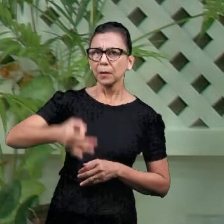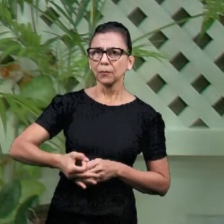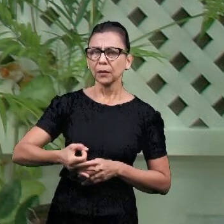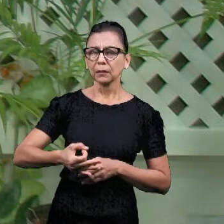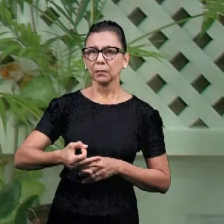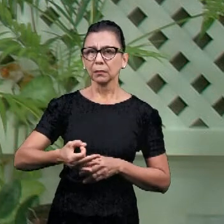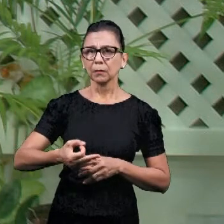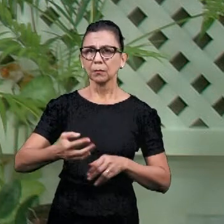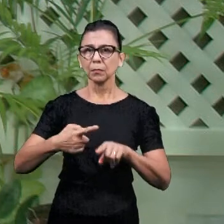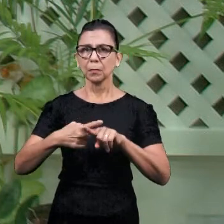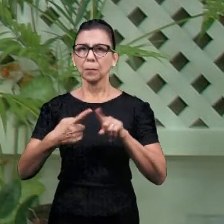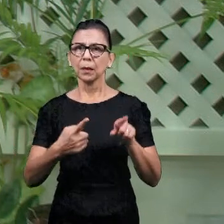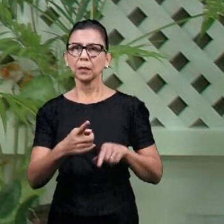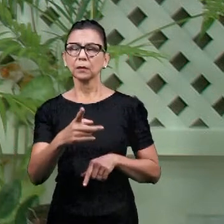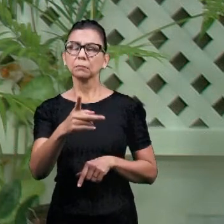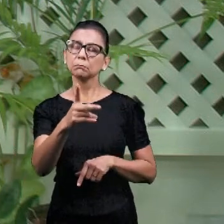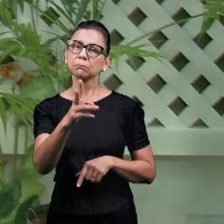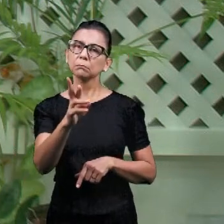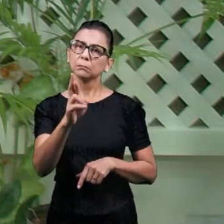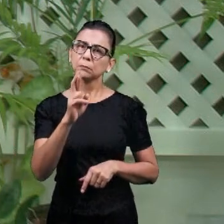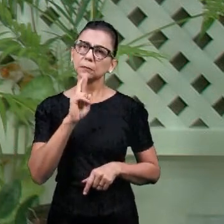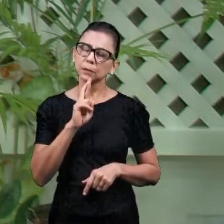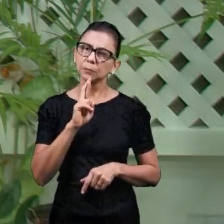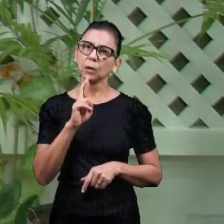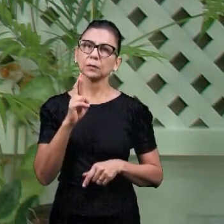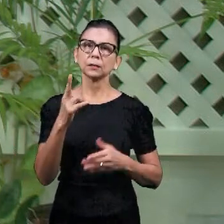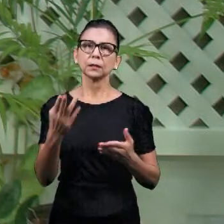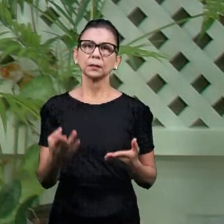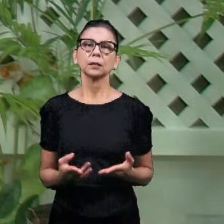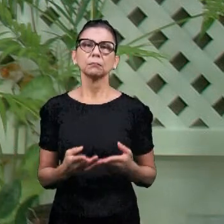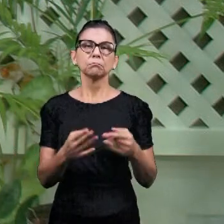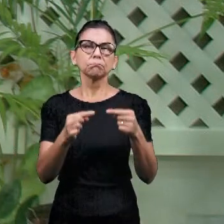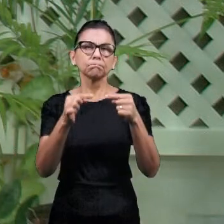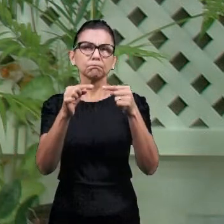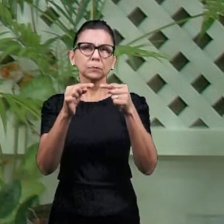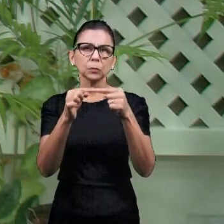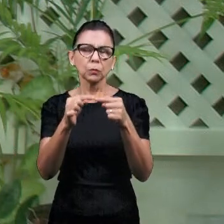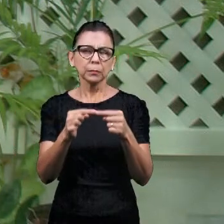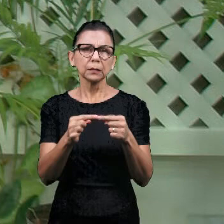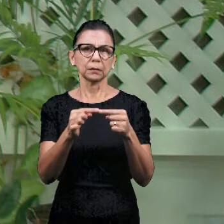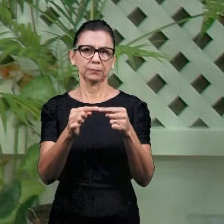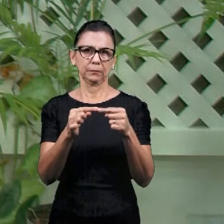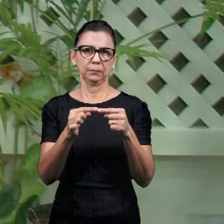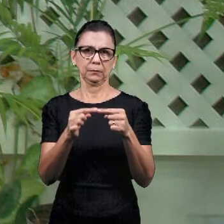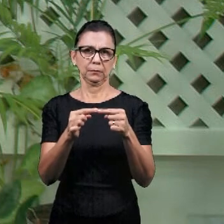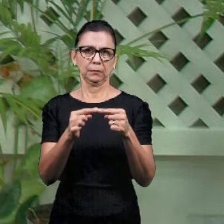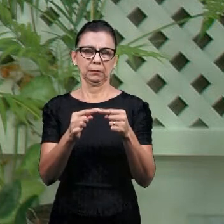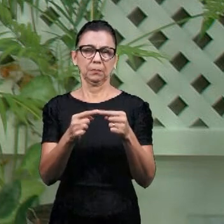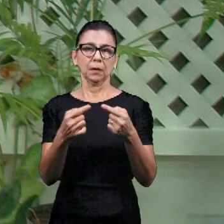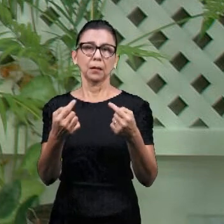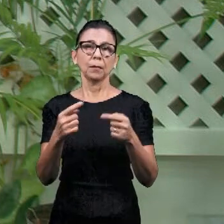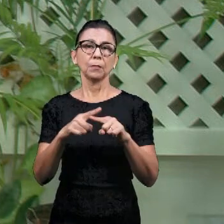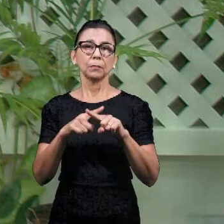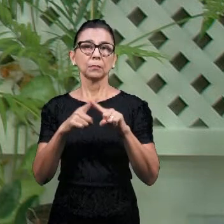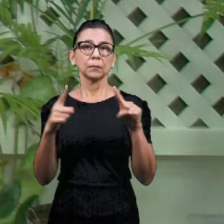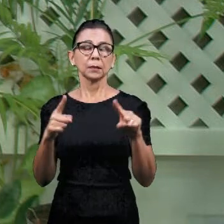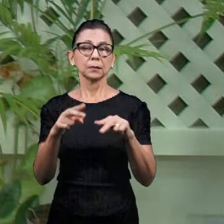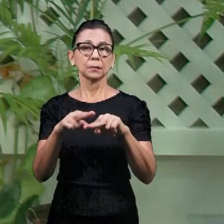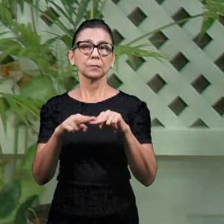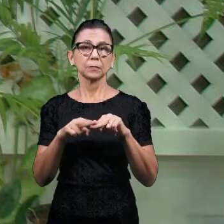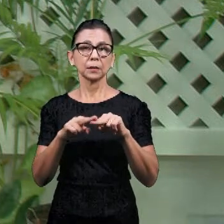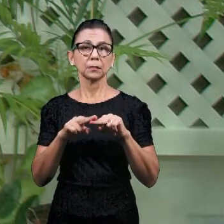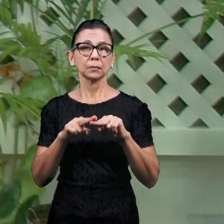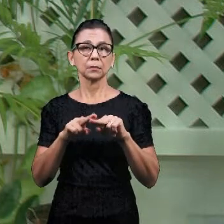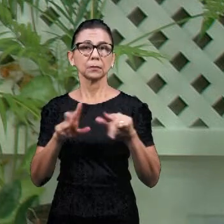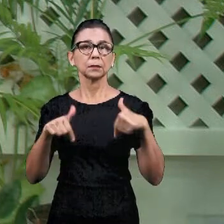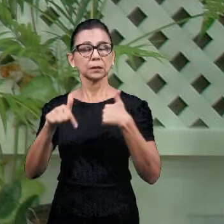qui est le spirituel. Je me rappelle, quand j'étais dans une réunion,